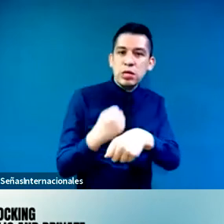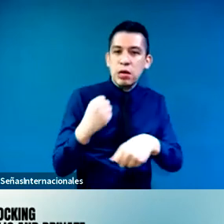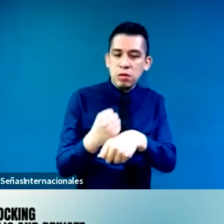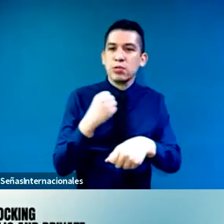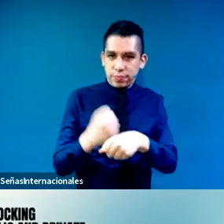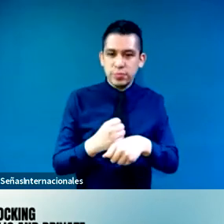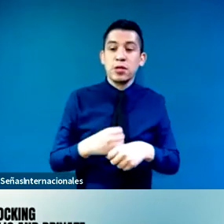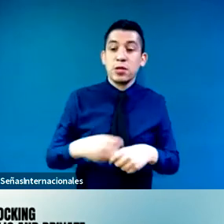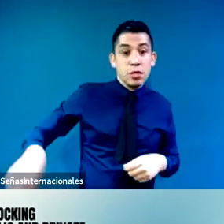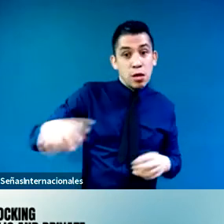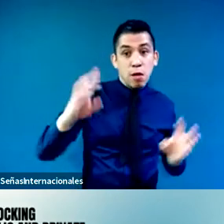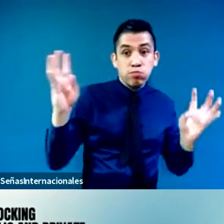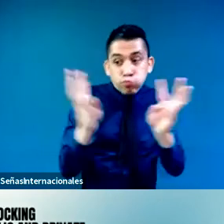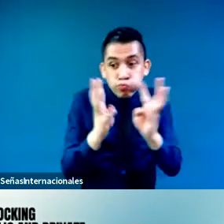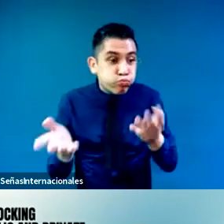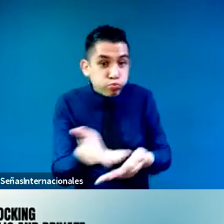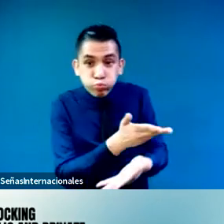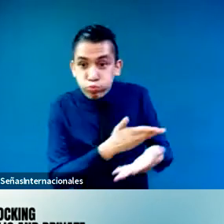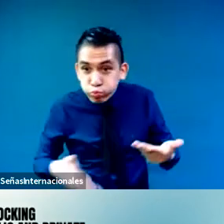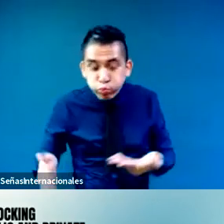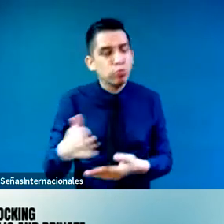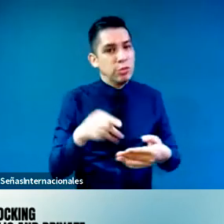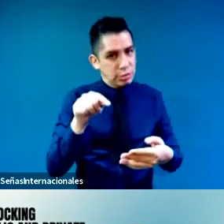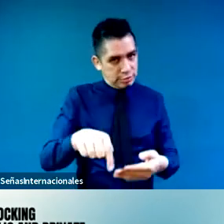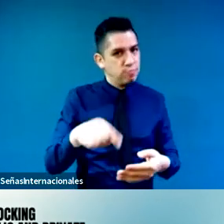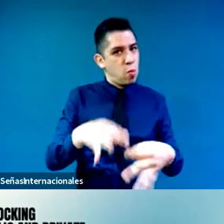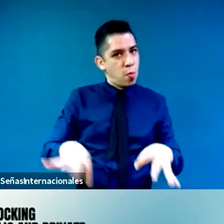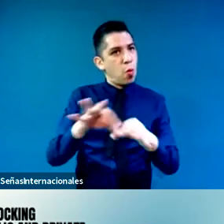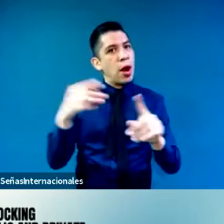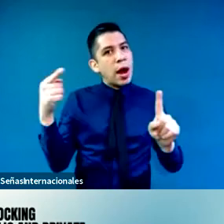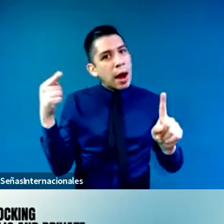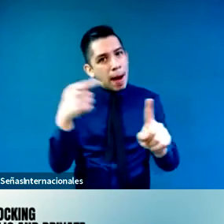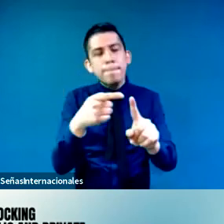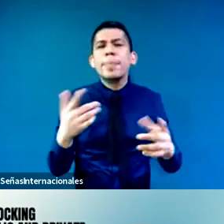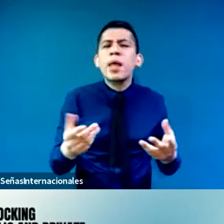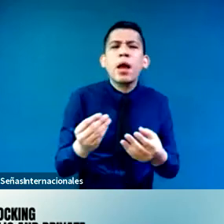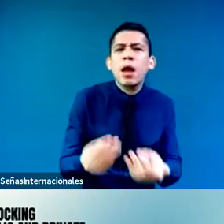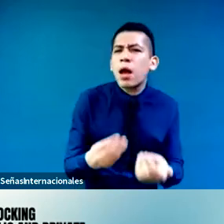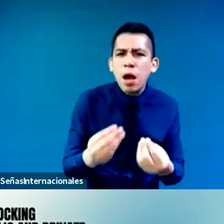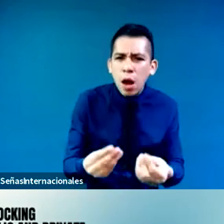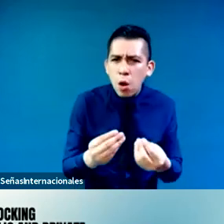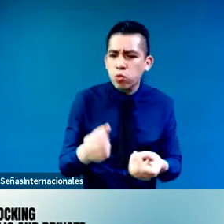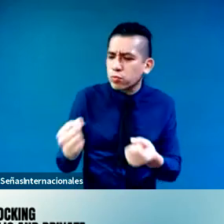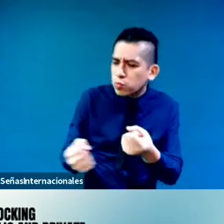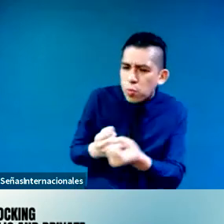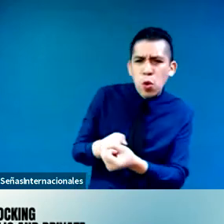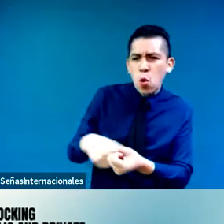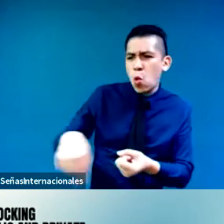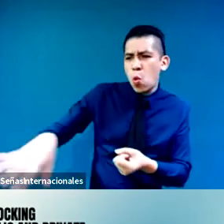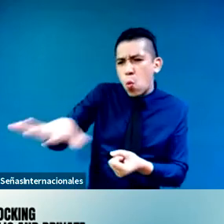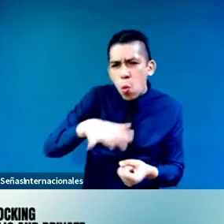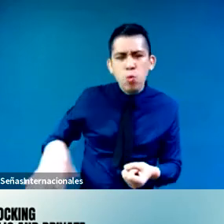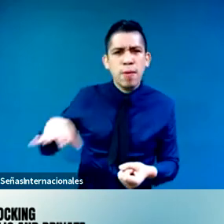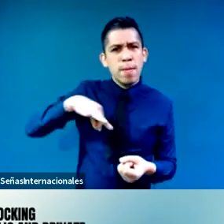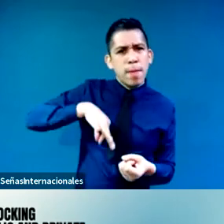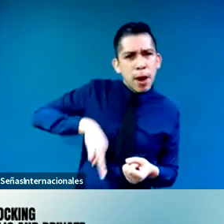कर्मचारीहरूको सामाजिक सुरक्षाको ग्यारेन्टी गर्नको लागि नेपाल सरकारसँग एक दिनको अन्तर्क्रिया कार्यक्रम गरी कसरी सहकारीका